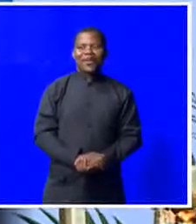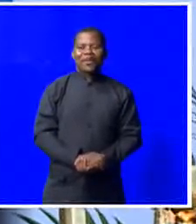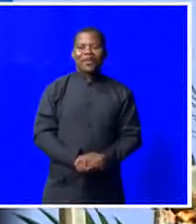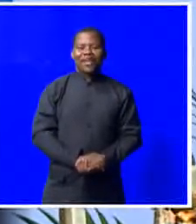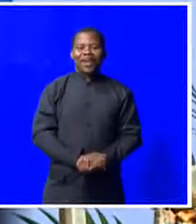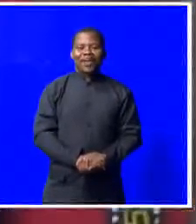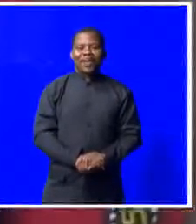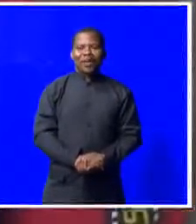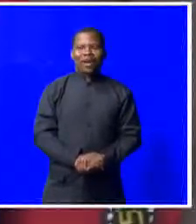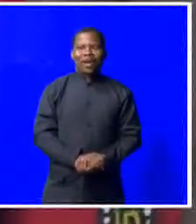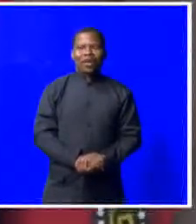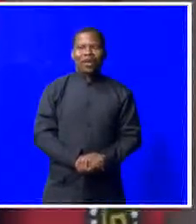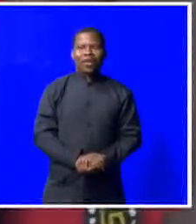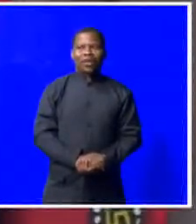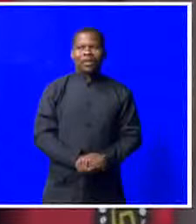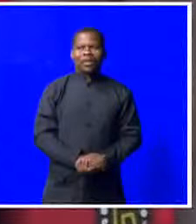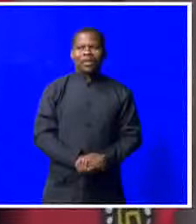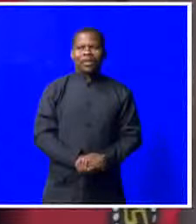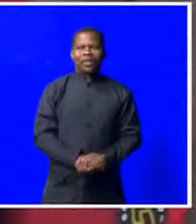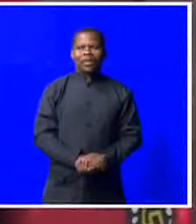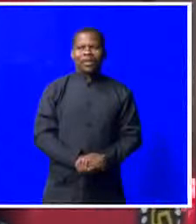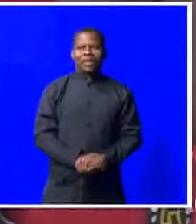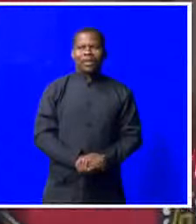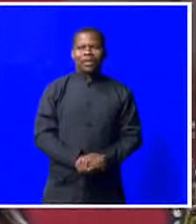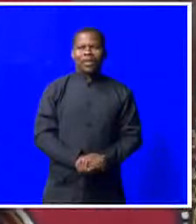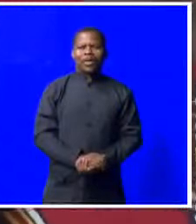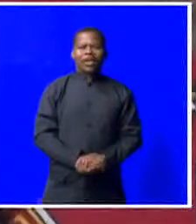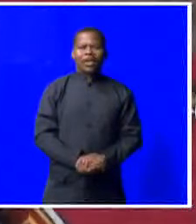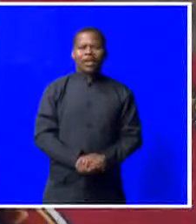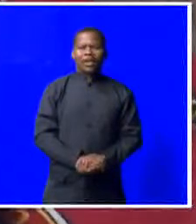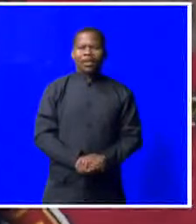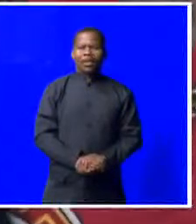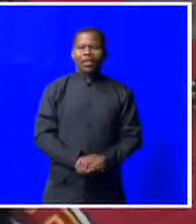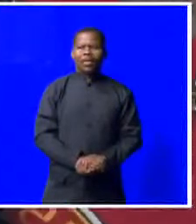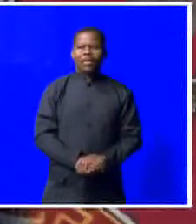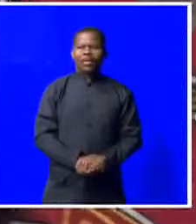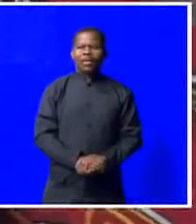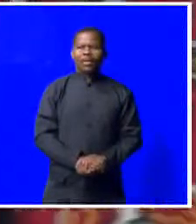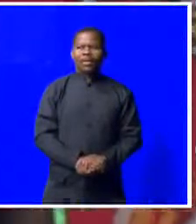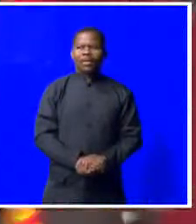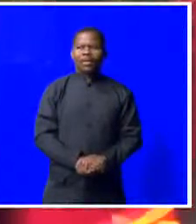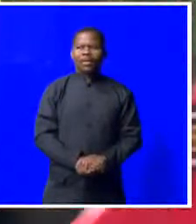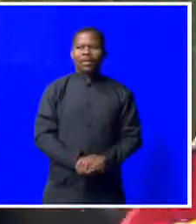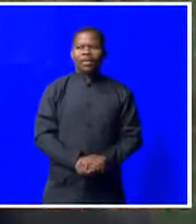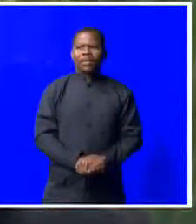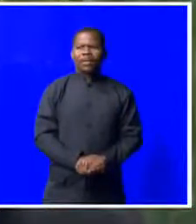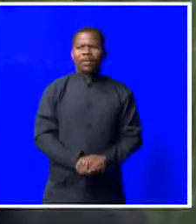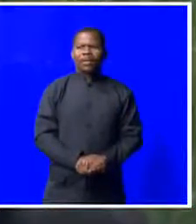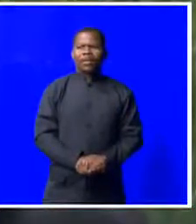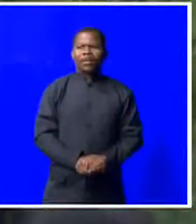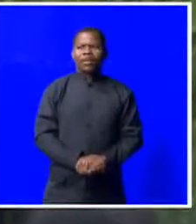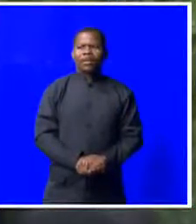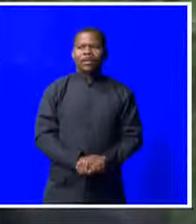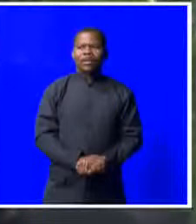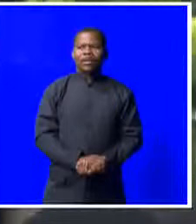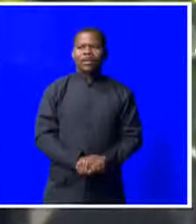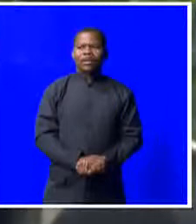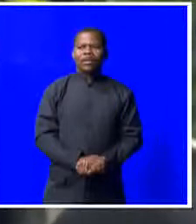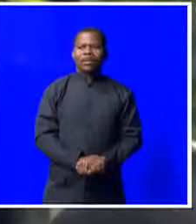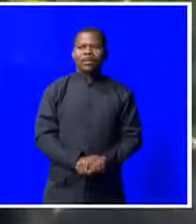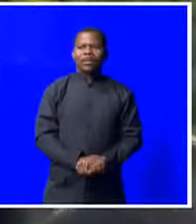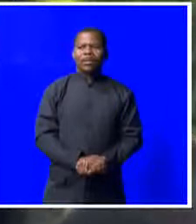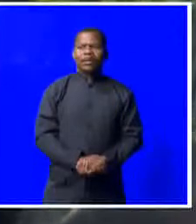Ngosi emavela manene nabo sopolitiki labanene kambe